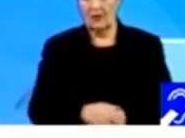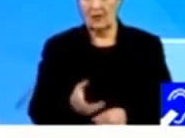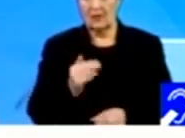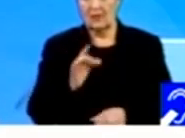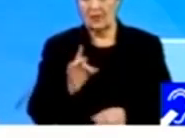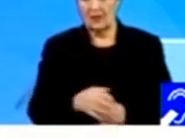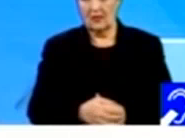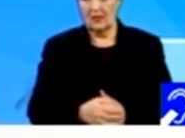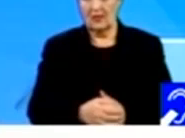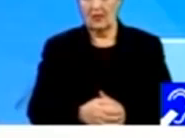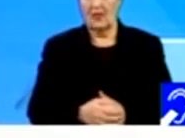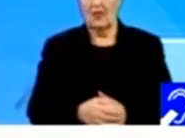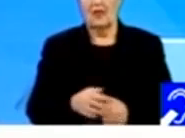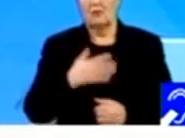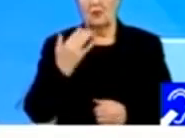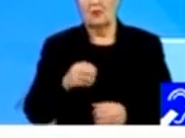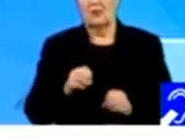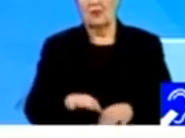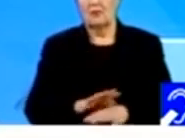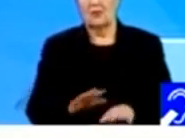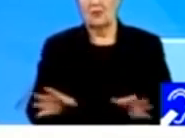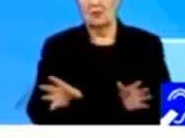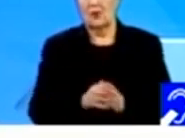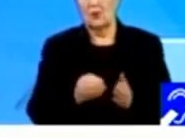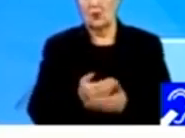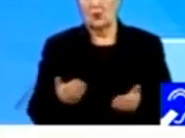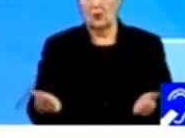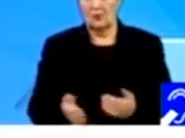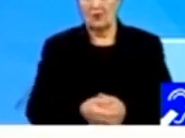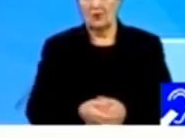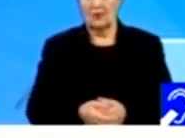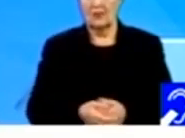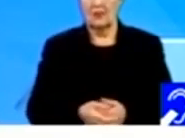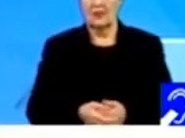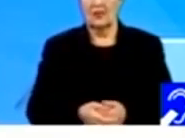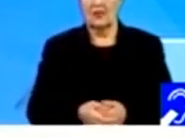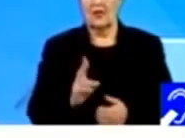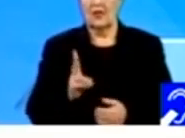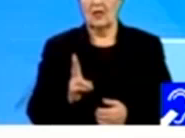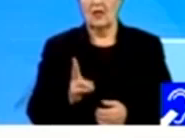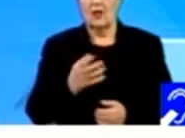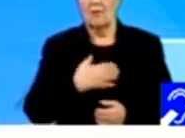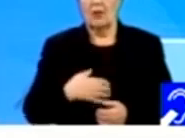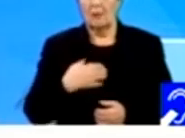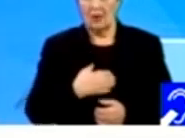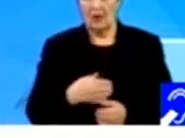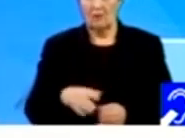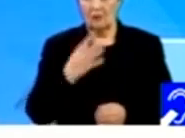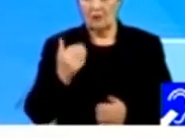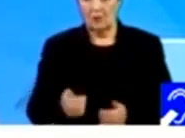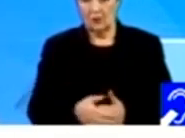sunt și lucruri pe care nu am reușit să le fac împreună cu dumneavoastră și împreună cu alți colegi. Ca primar voi fi